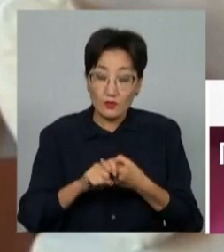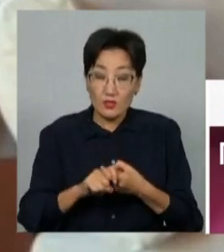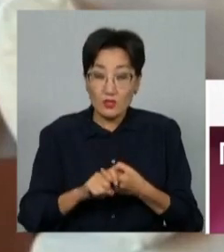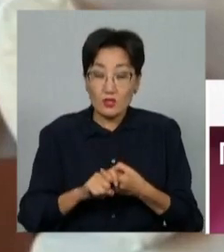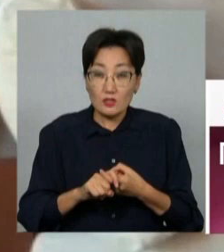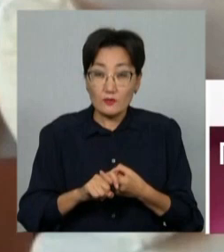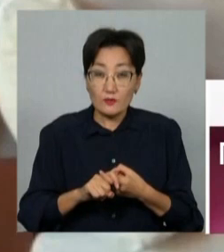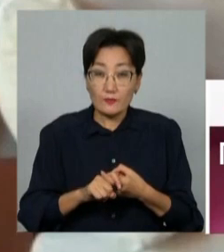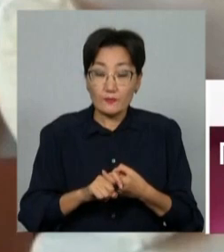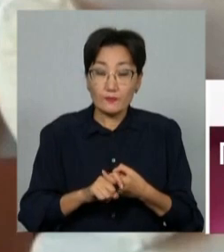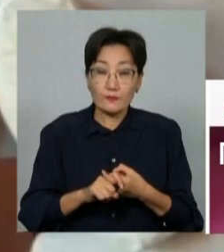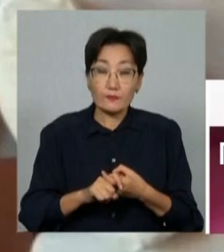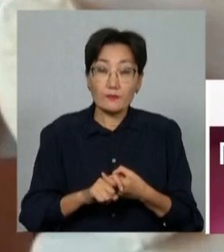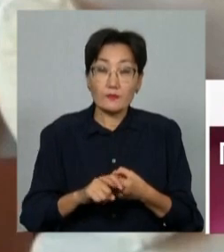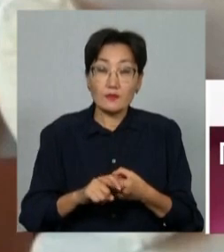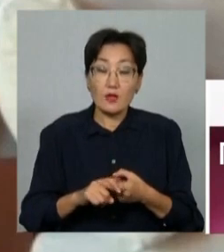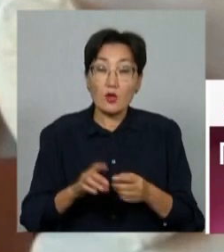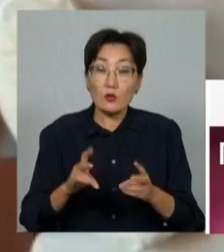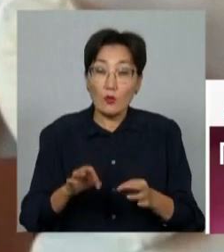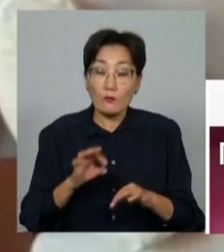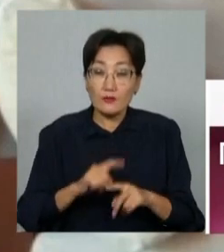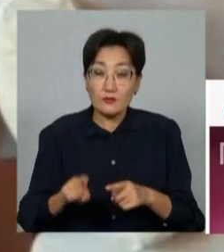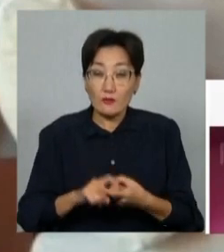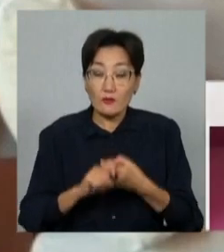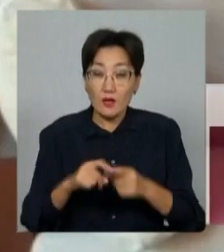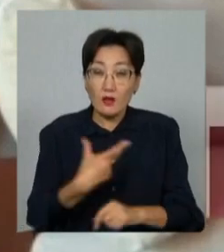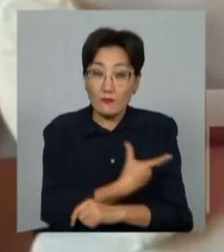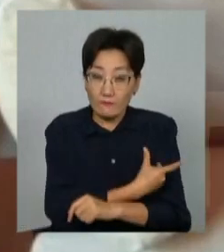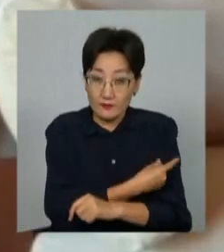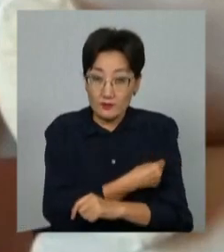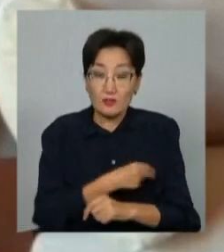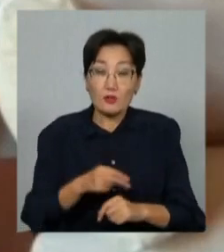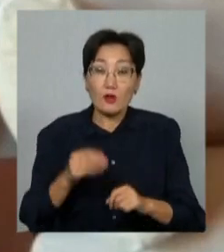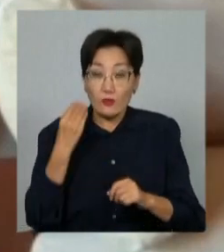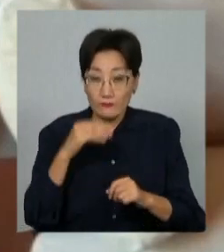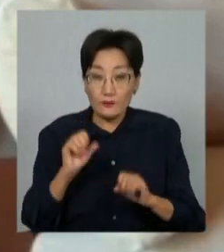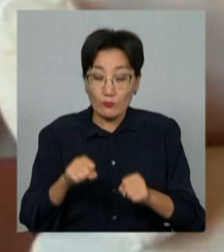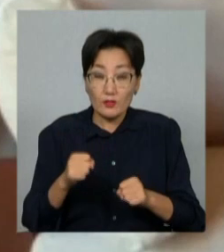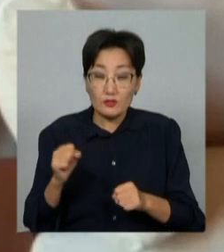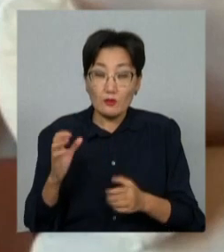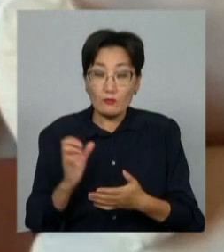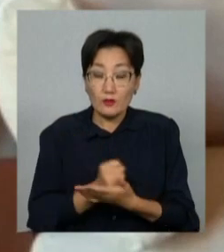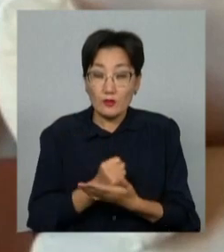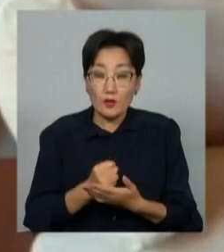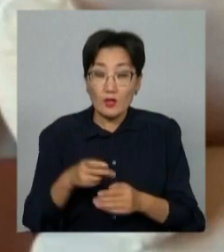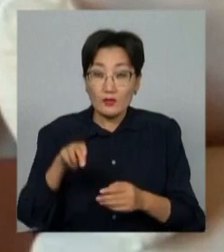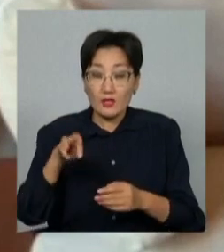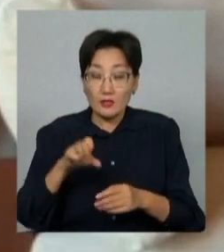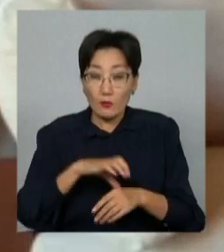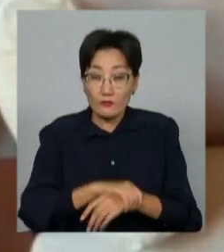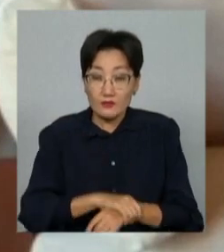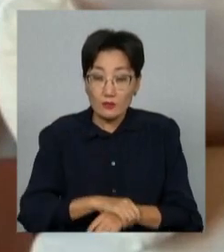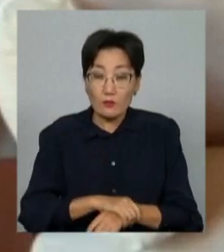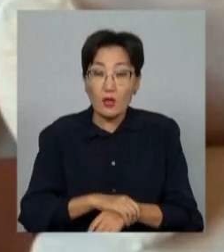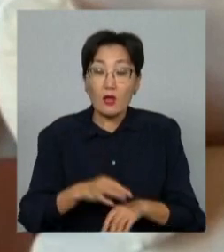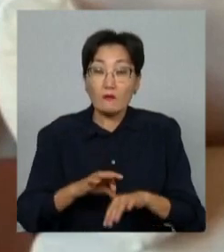что хоть он и заразный, но вакцины эффективно его подавляли. Да. Но вот у дельта-варианта немножко по-другому, он немножко